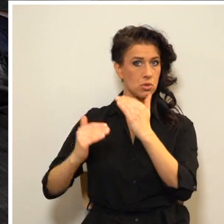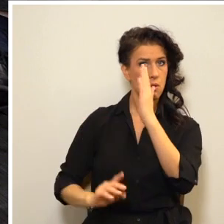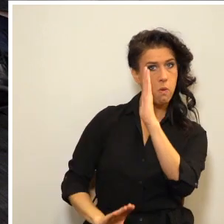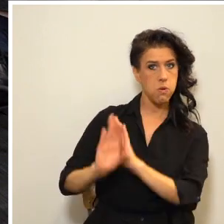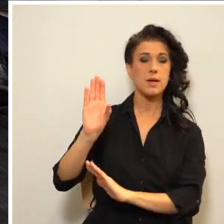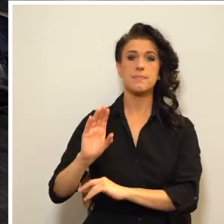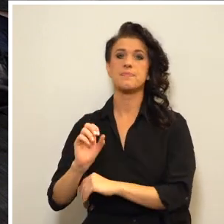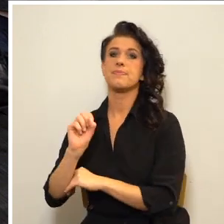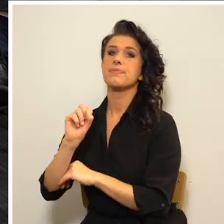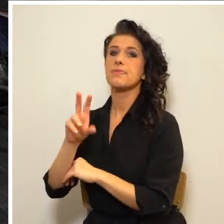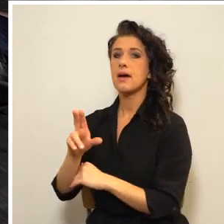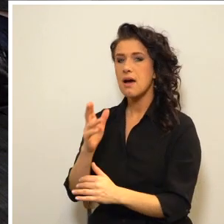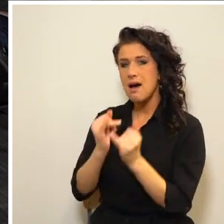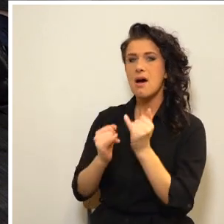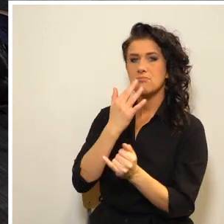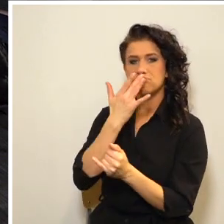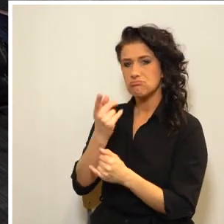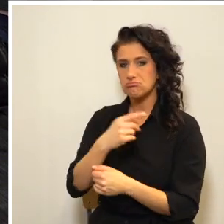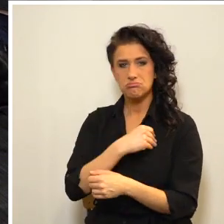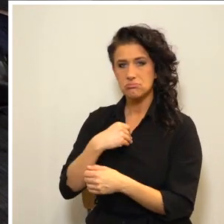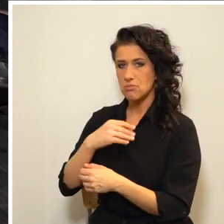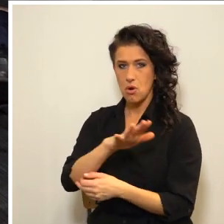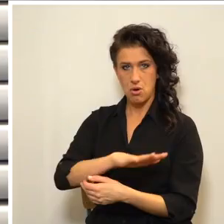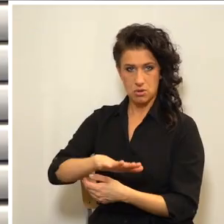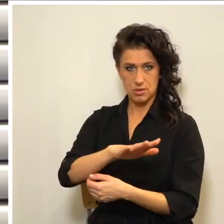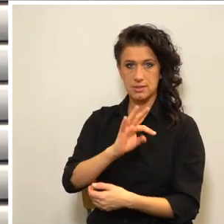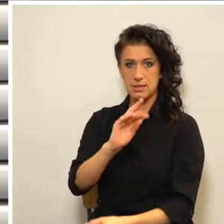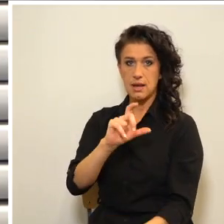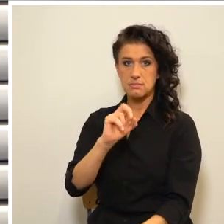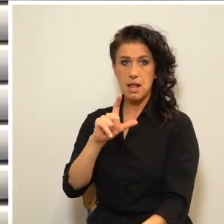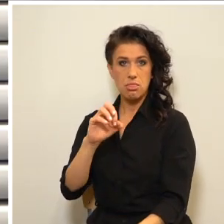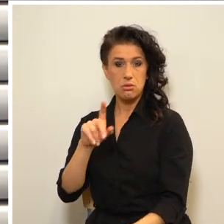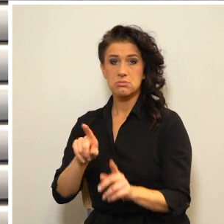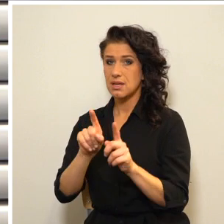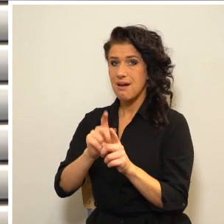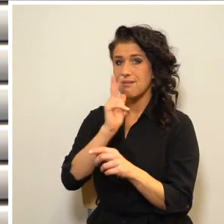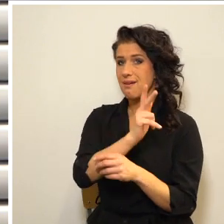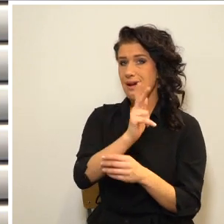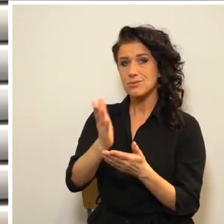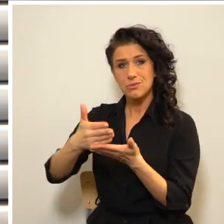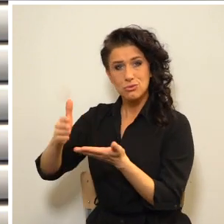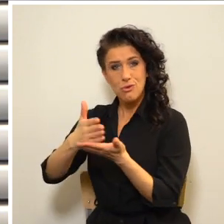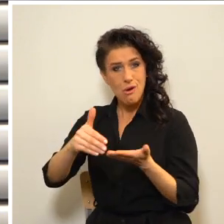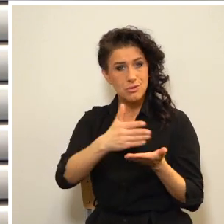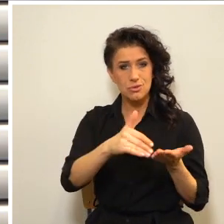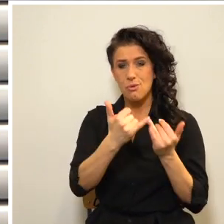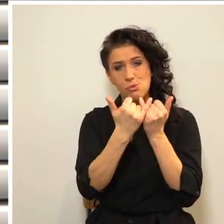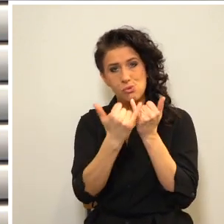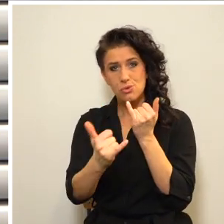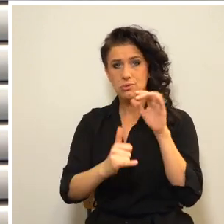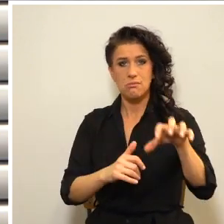w ogóle mówimy o transplantologii po w Polsce to ja bym się od razu powiedzieć że w każdej dziedzinie transplantologii czy to